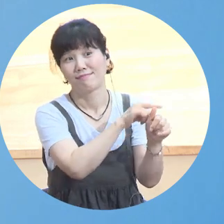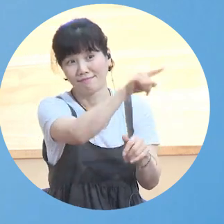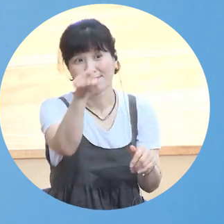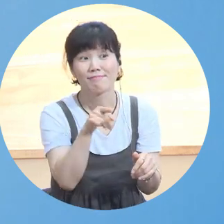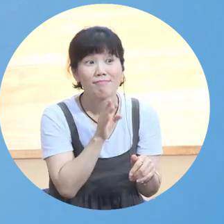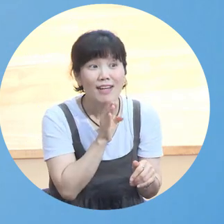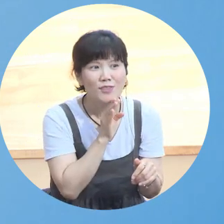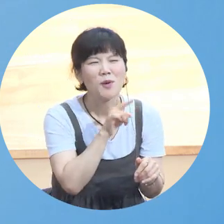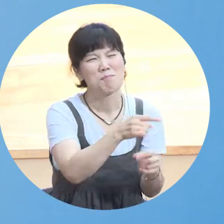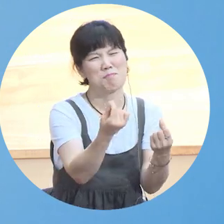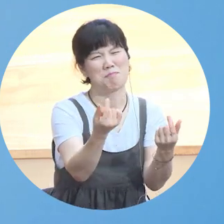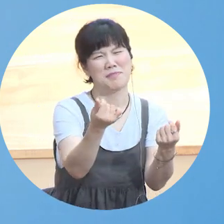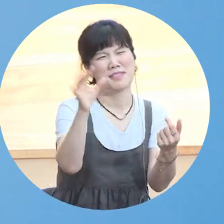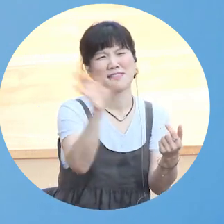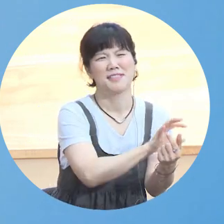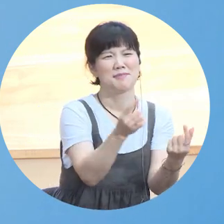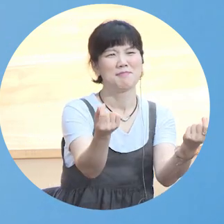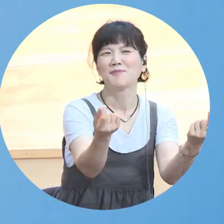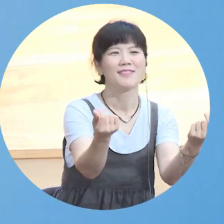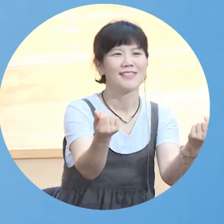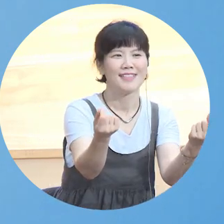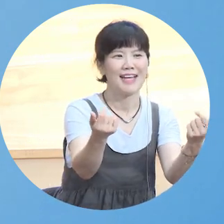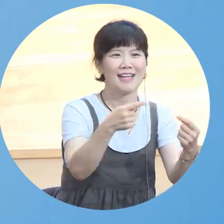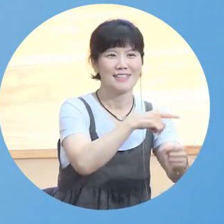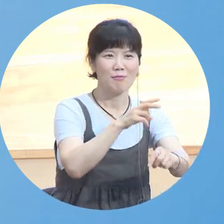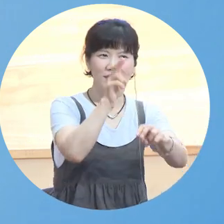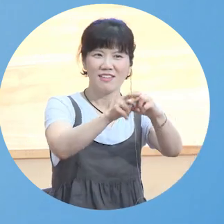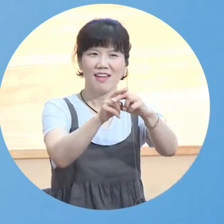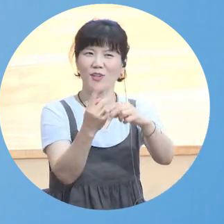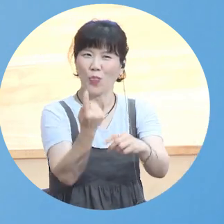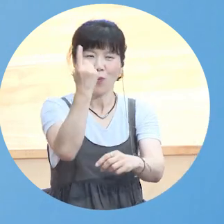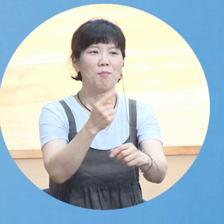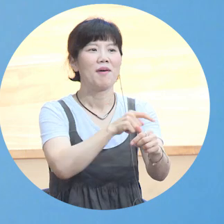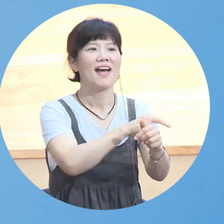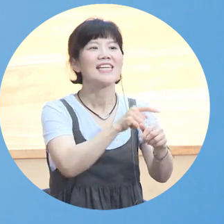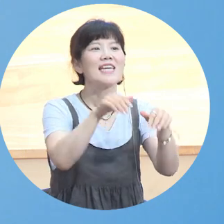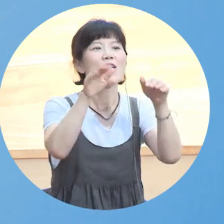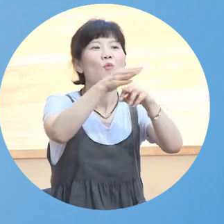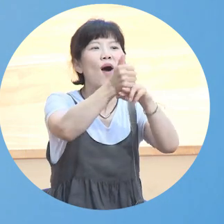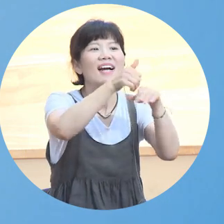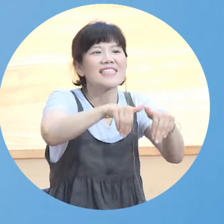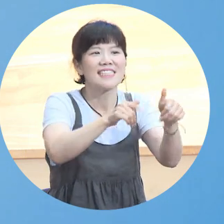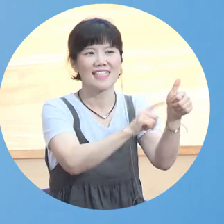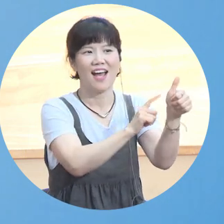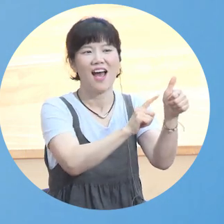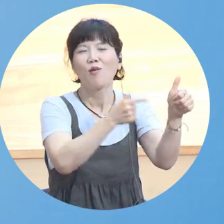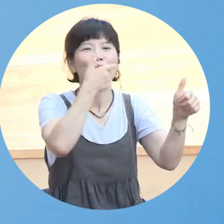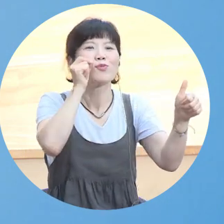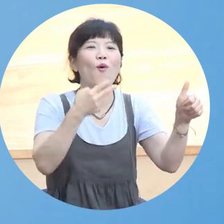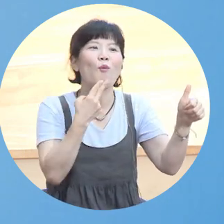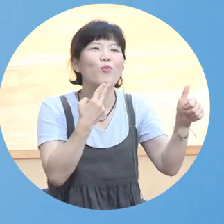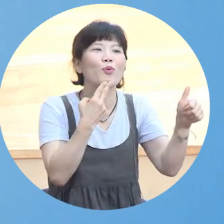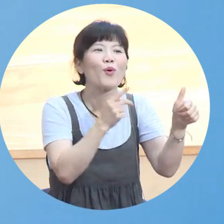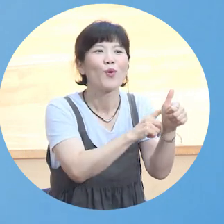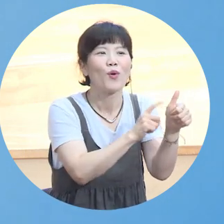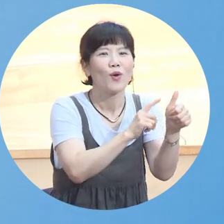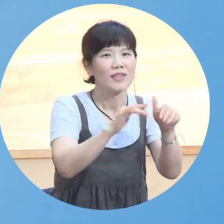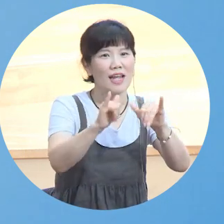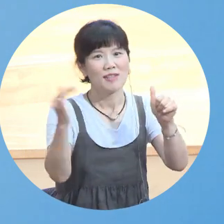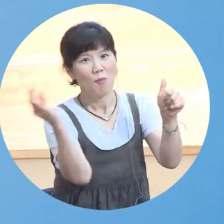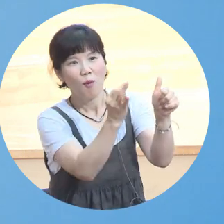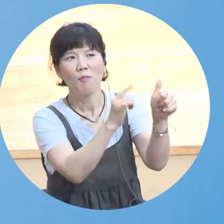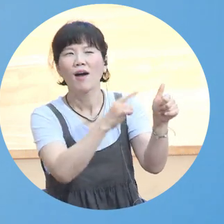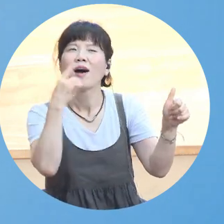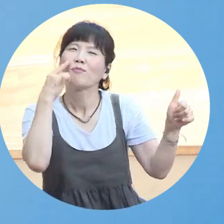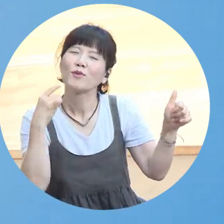상당히 즐거 있었을 거야 이 아버지 부족함이 없었을 것입니다 다른 사람들의 부러움을 어쩌면 사실 지도 모릅니다